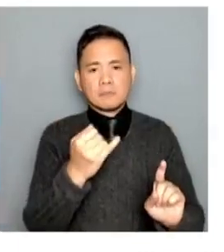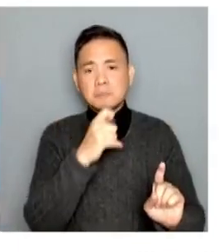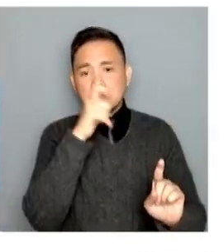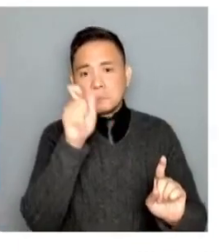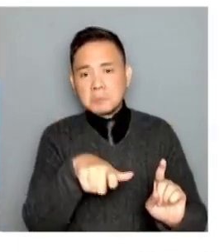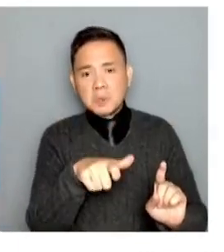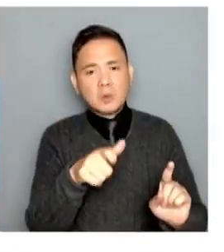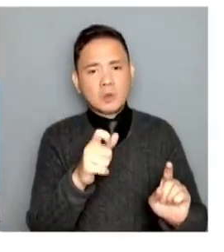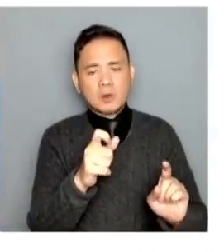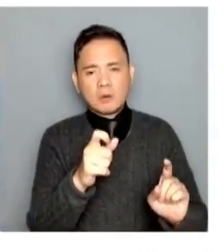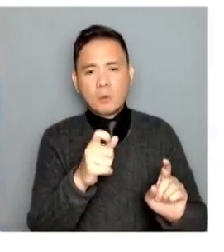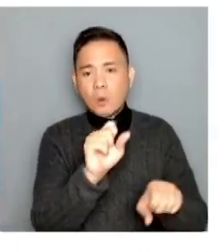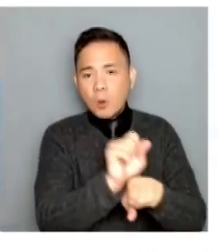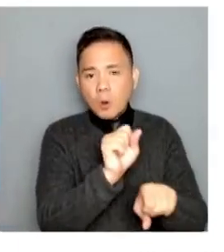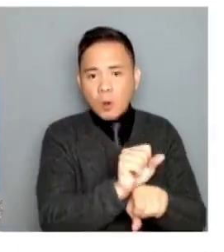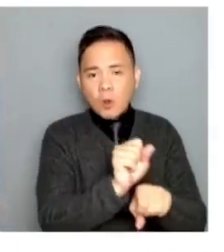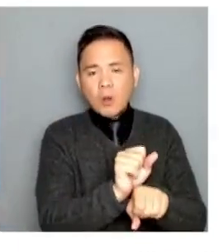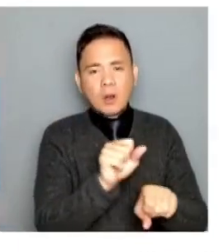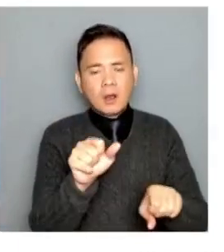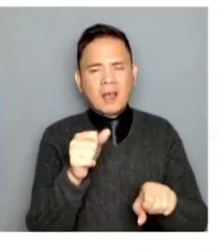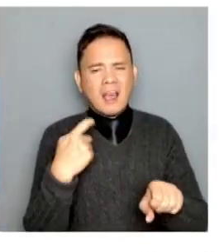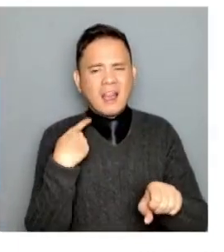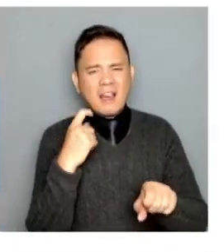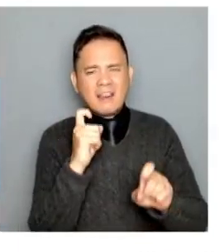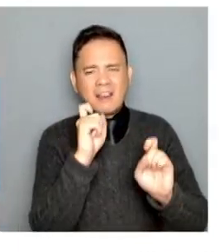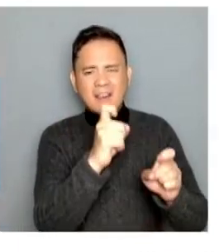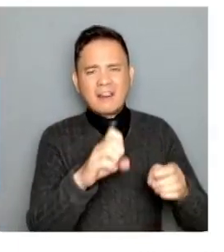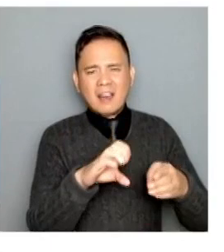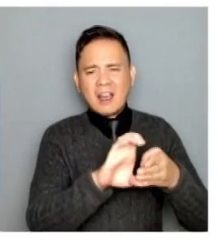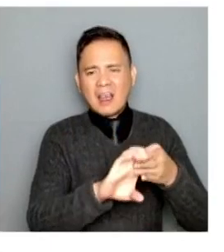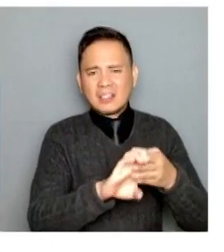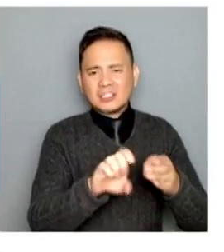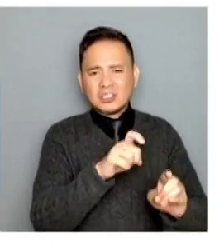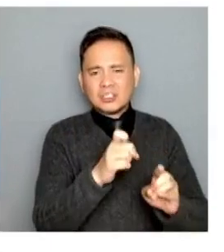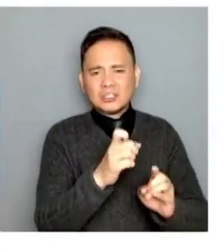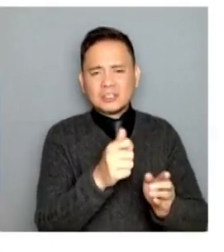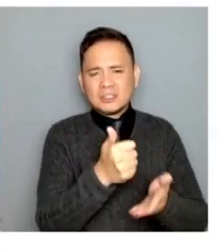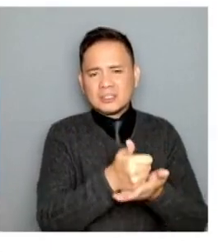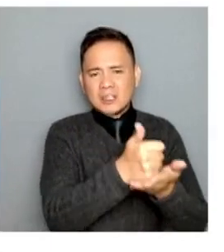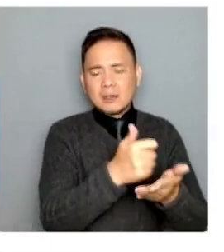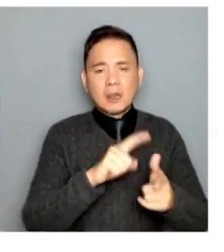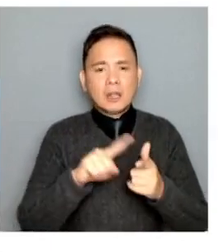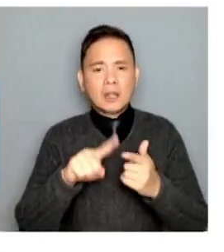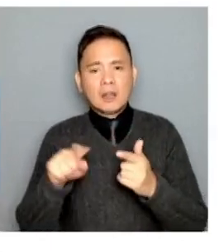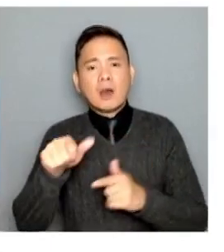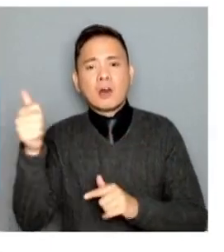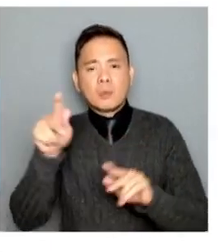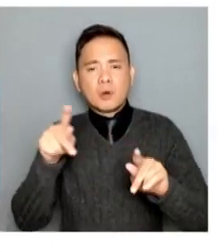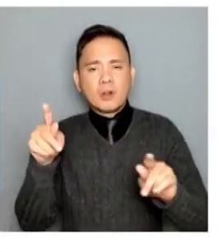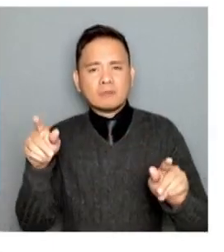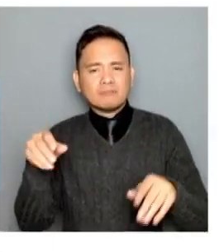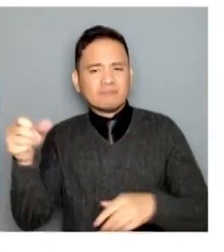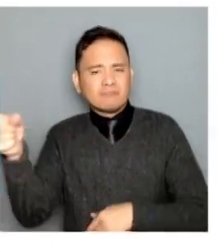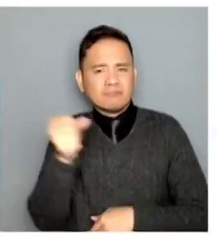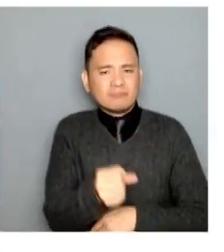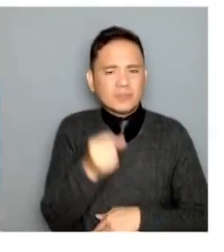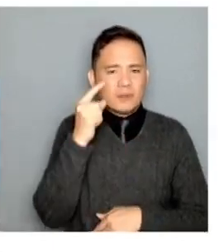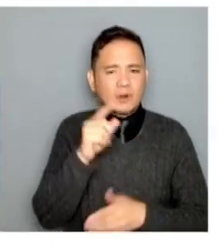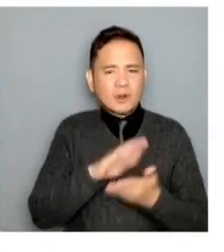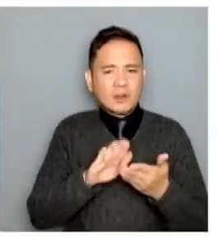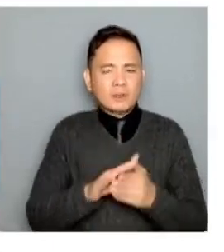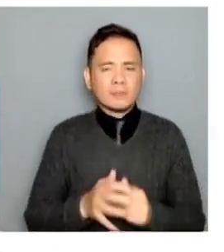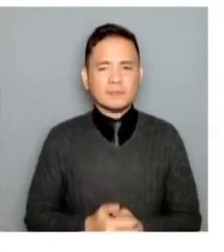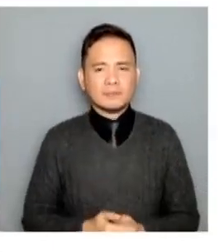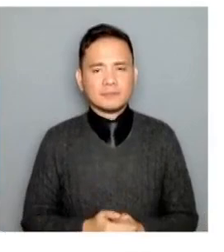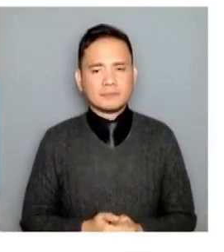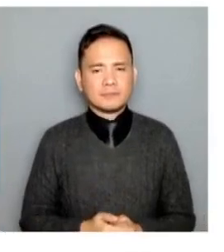cash assistance at iba na ang maglinis kasi nagkakasakit din po sila? Go ahead, Mayor. Tama po yun. Ma'am, sana naisip po nila